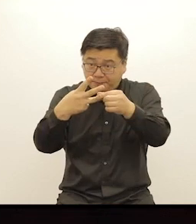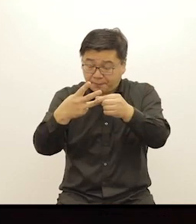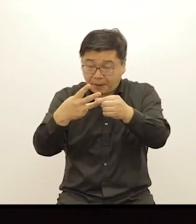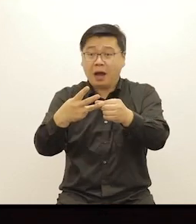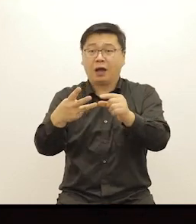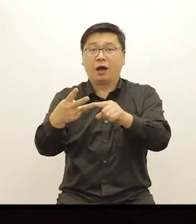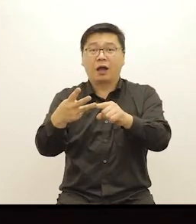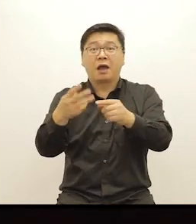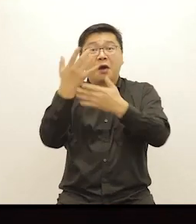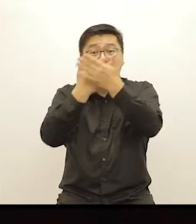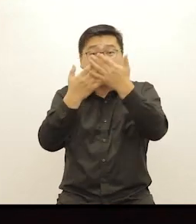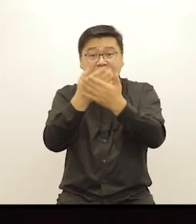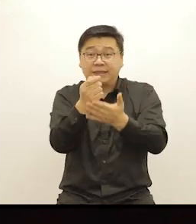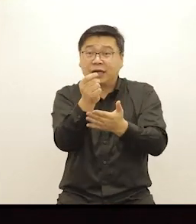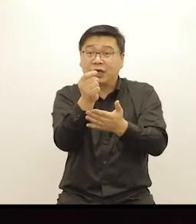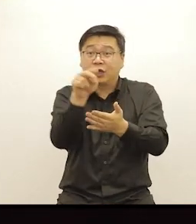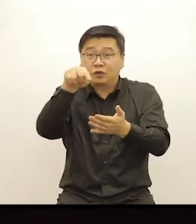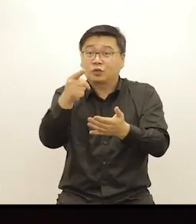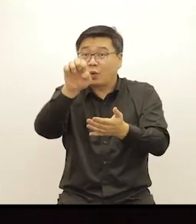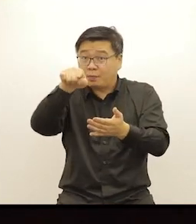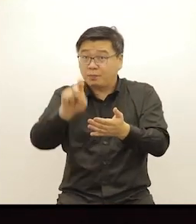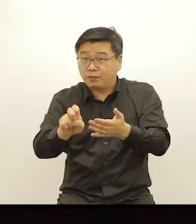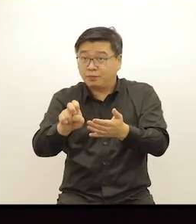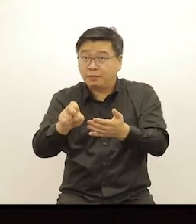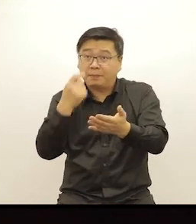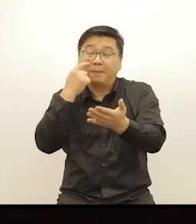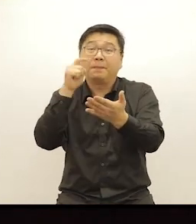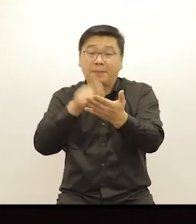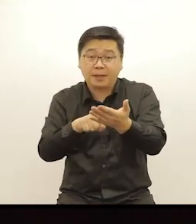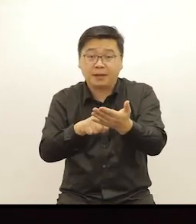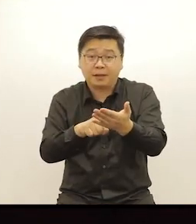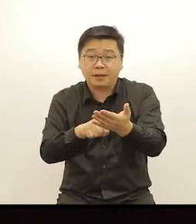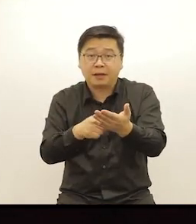OP 3번을 딱 만났어요. 환상 소품집 만났는데